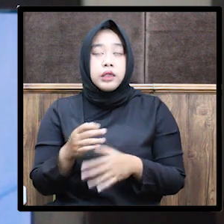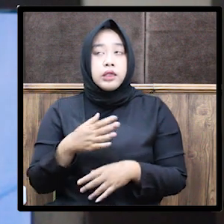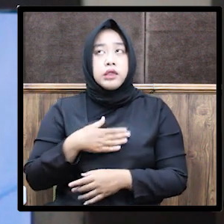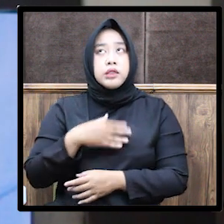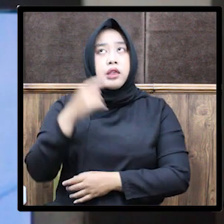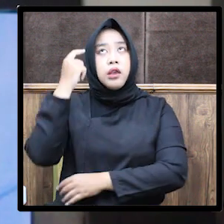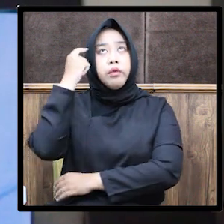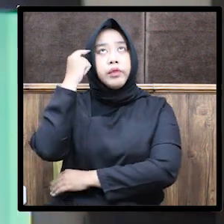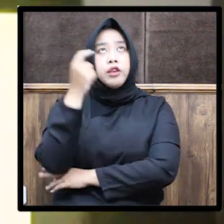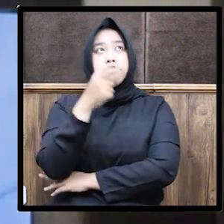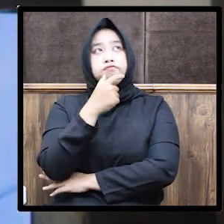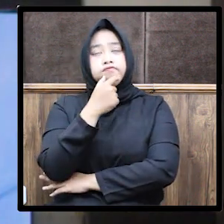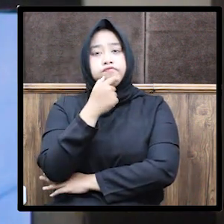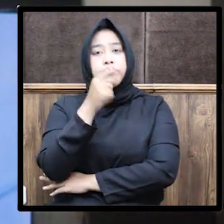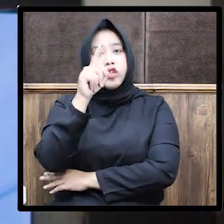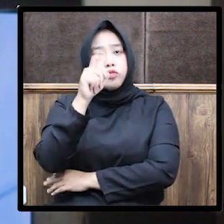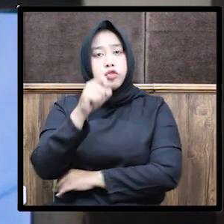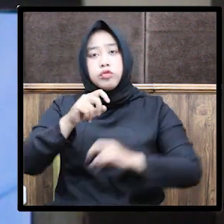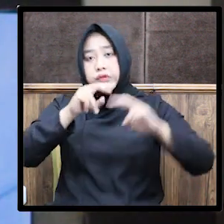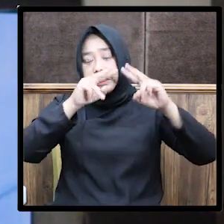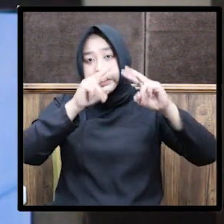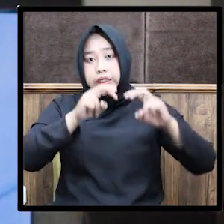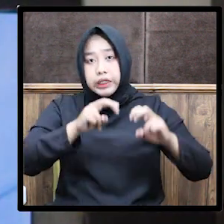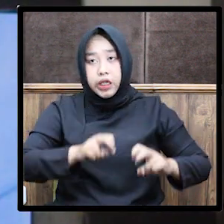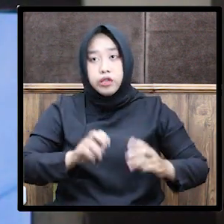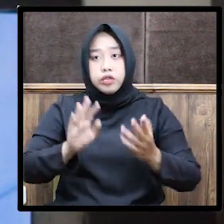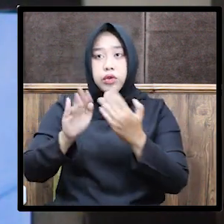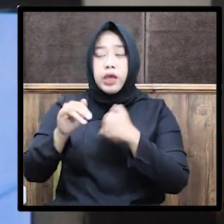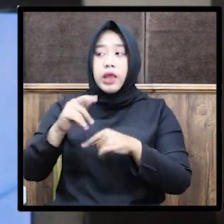perlu dikaji lagi, tapi saya pikir